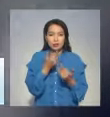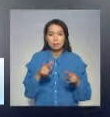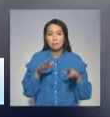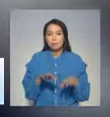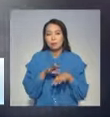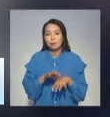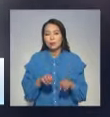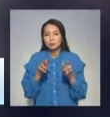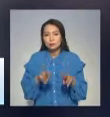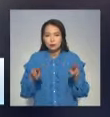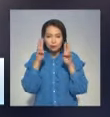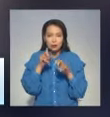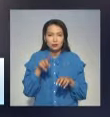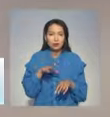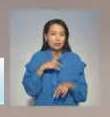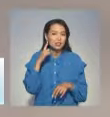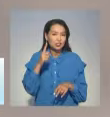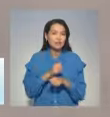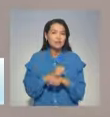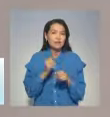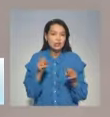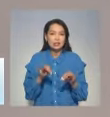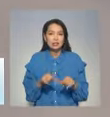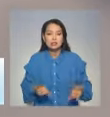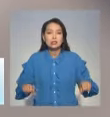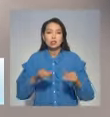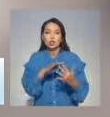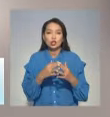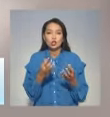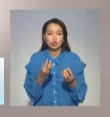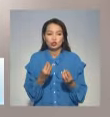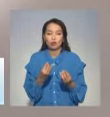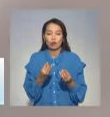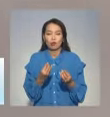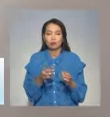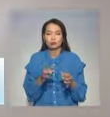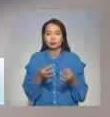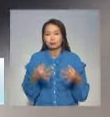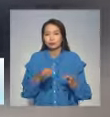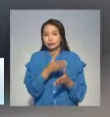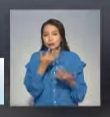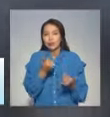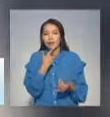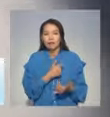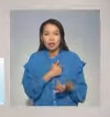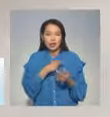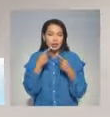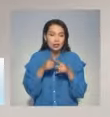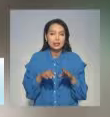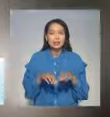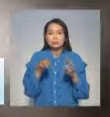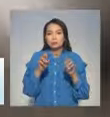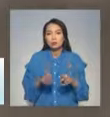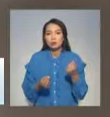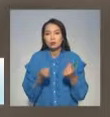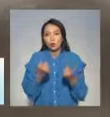проведения спецоперации также были слышны взрывы. Оцепление вокруг села еще не сняли, но часть военной техники и спецмашин уже